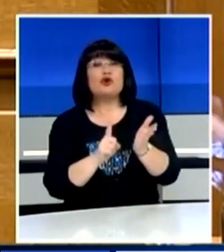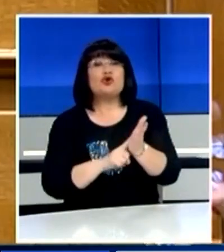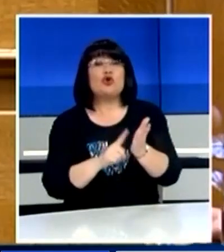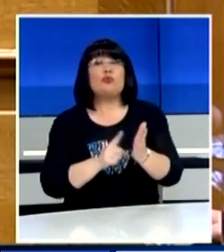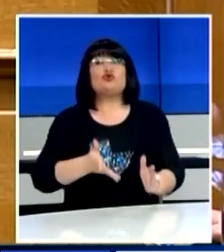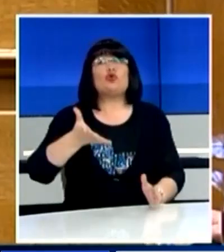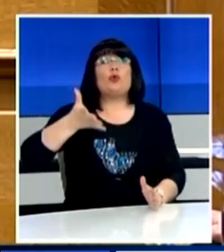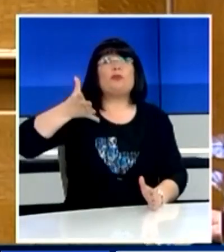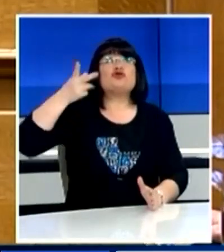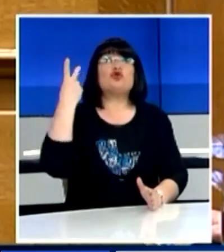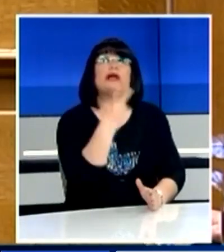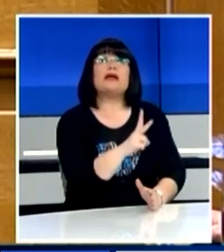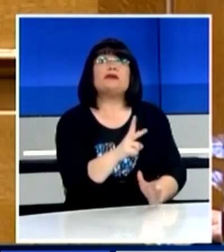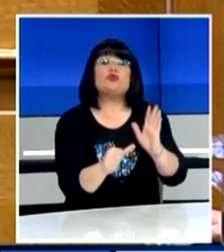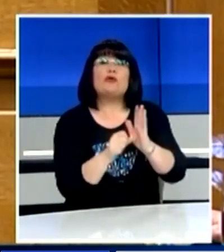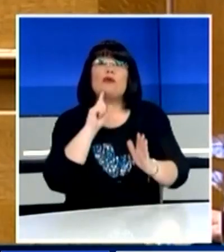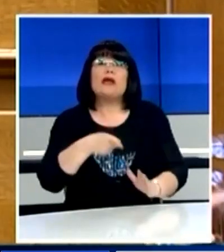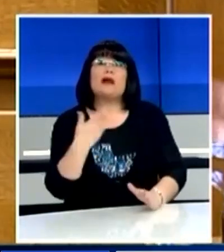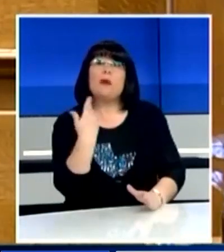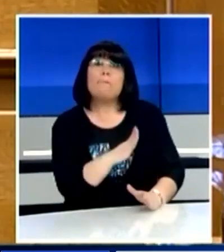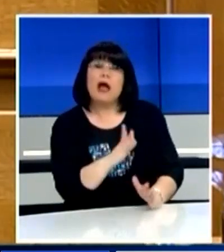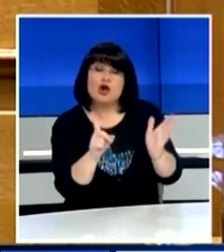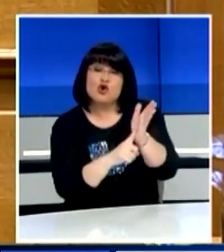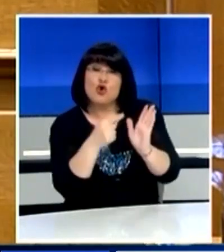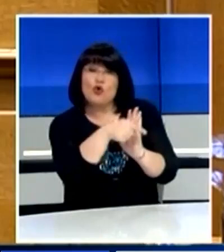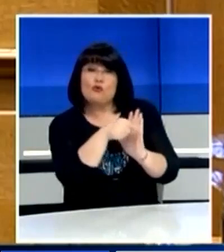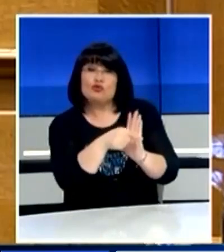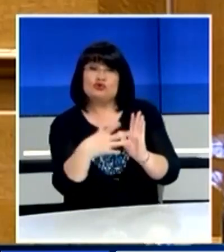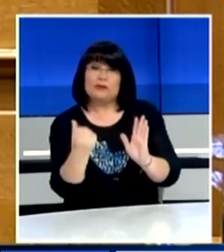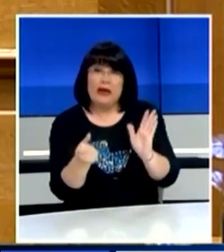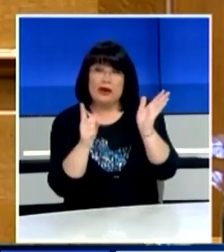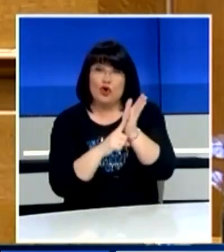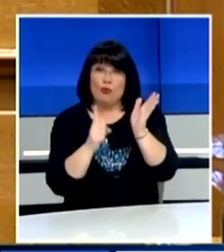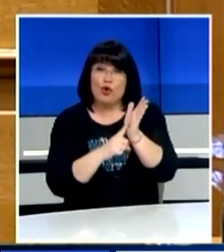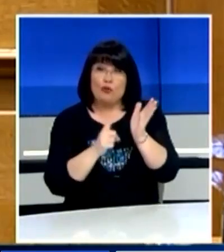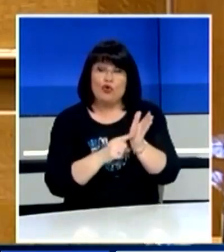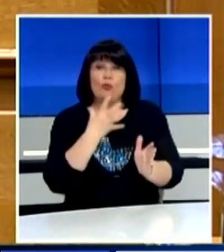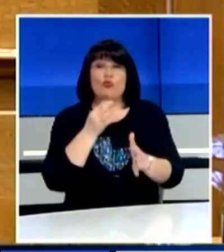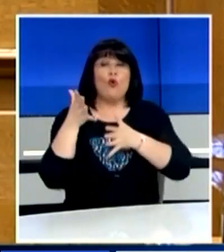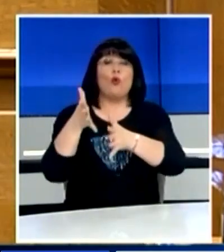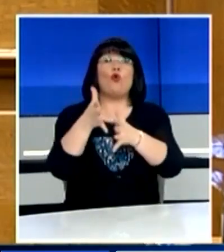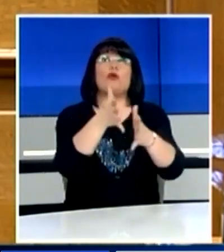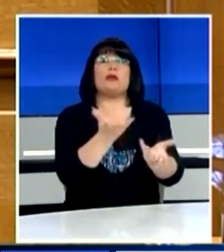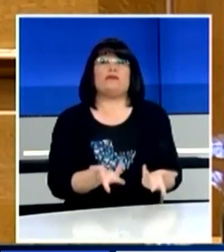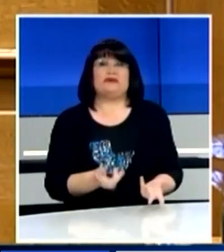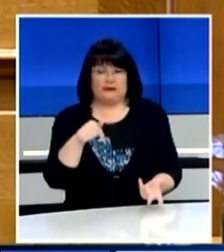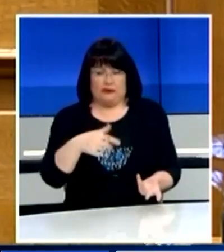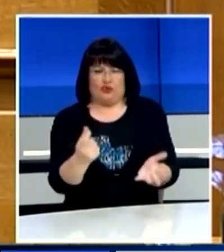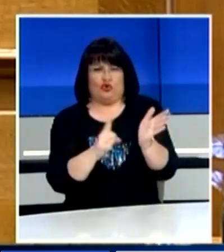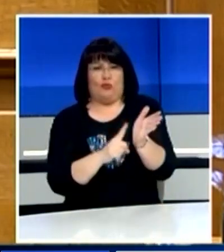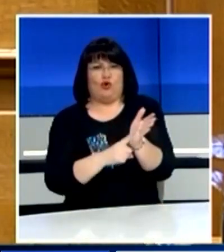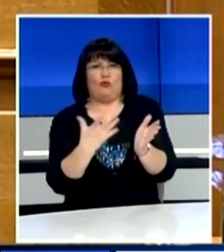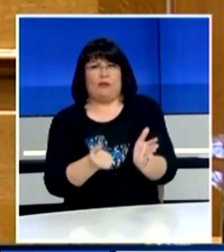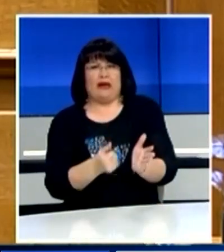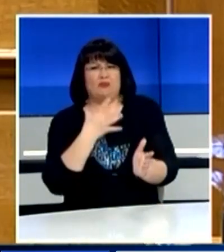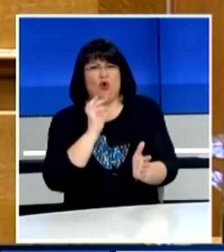Μητσοτάκη του πατρός σας, προεδρικό διάταγμα. Δεν υπάρχει το θεσμικό πλαίσιο λοιπόν σήμερα, γιατί κοροϊδεύεται το ελληνικό λαό και τη Βουλή